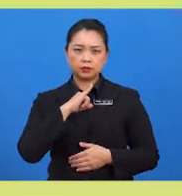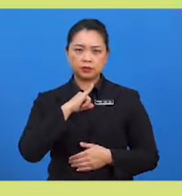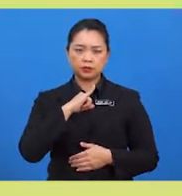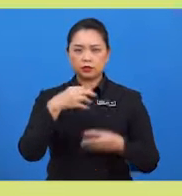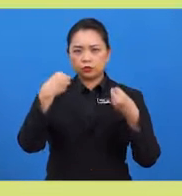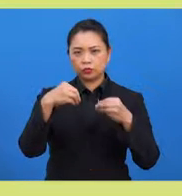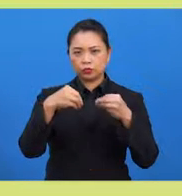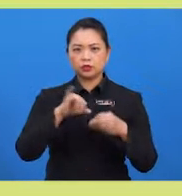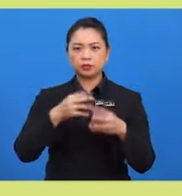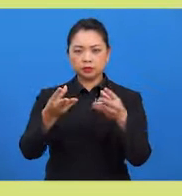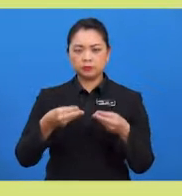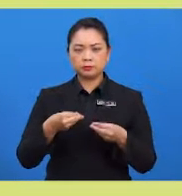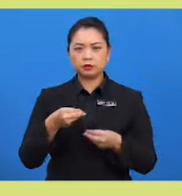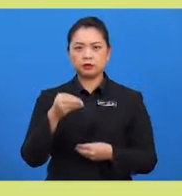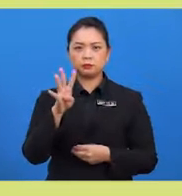yang diterima